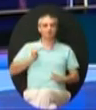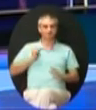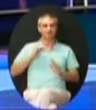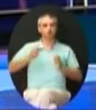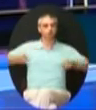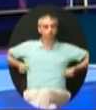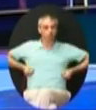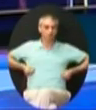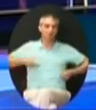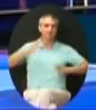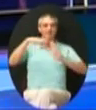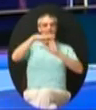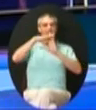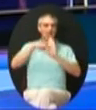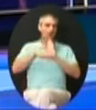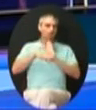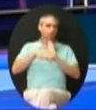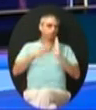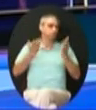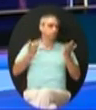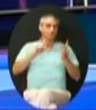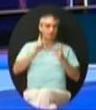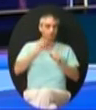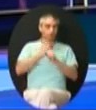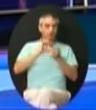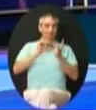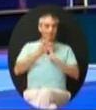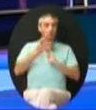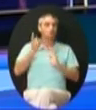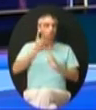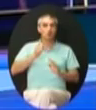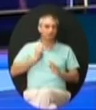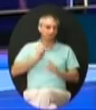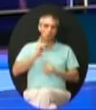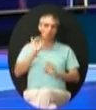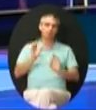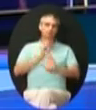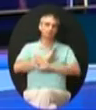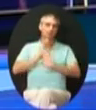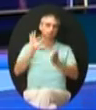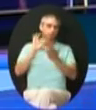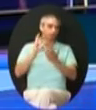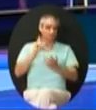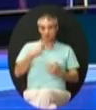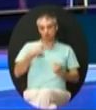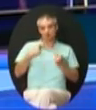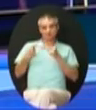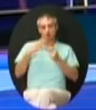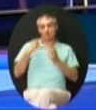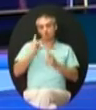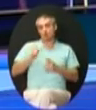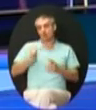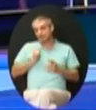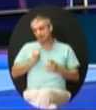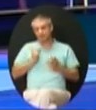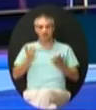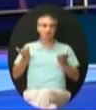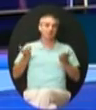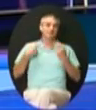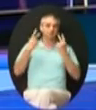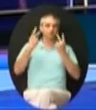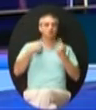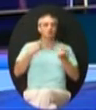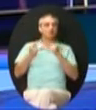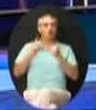על משמעת ועל היררכיה, ומי שפועל בניגוד לפקודות הצבא הוא לא בסדר נקודה. אני יכול להגיד שלי יש ויכוח עם פקודות הצבא, ואני, בעיקר